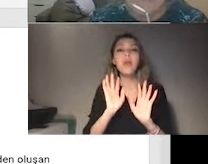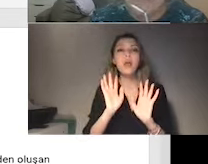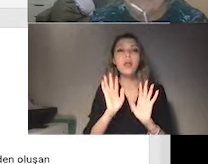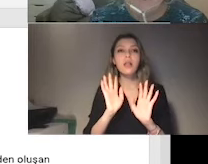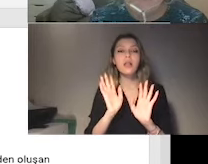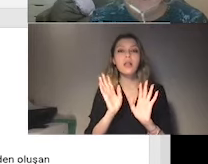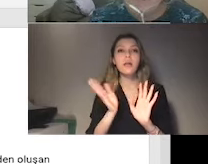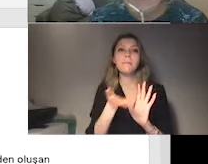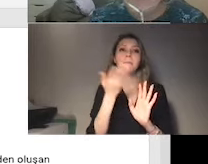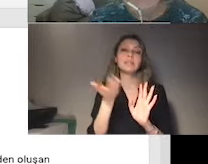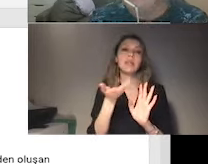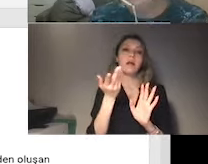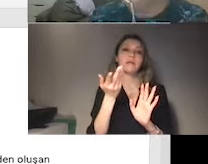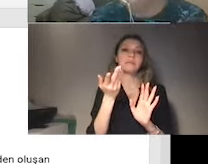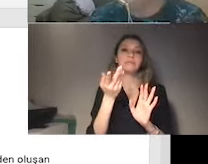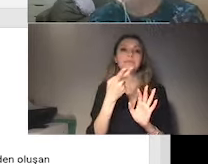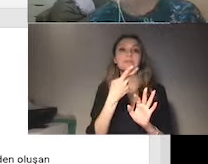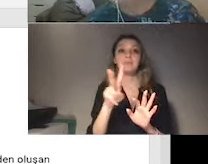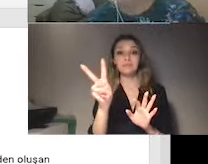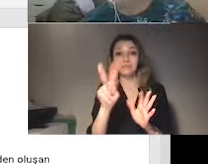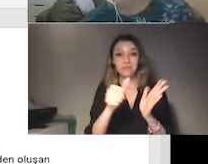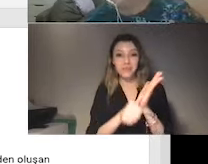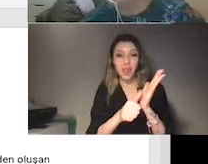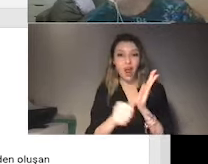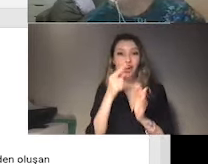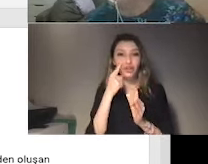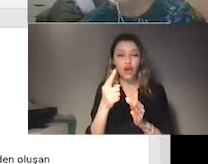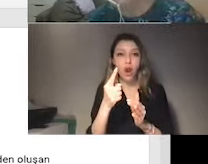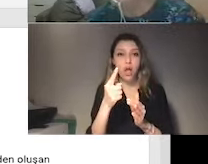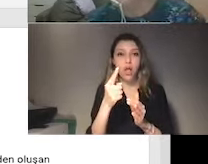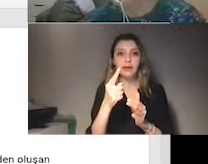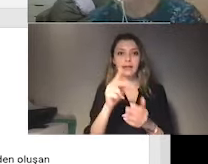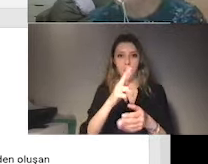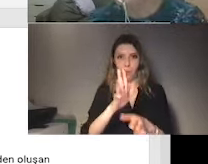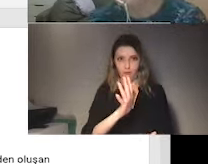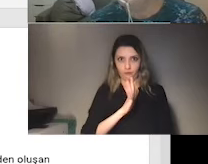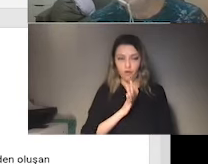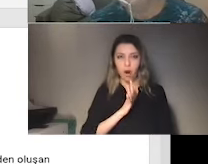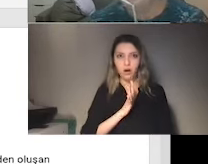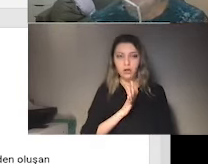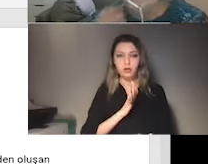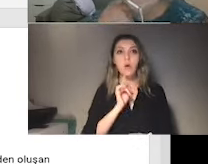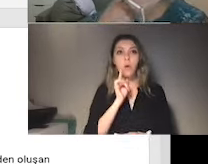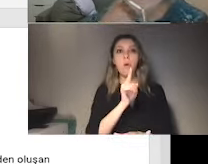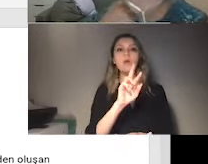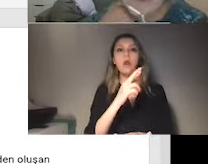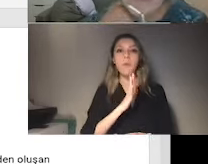2020 yılının çevirisini hala ki tavsiye, oraya sunduğu raporun çevirisi